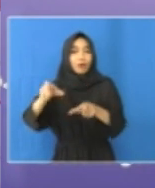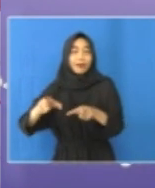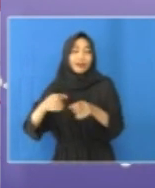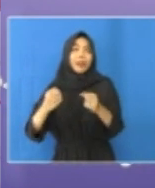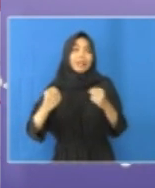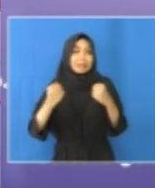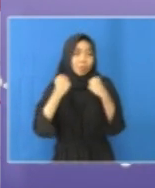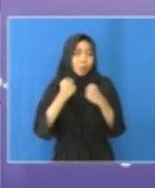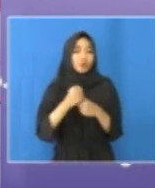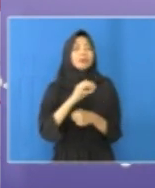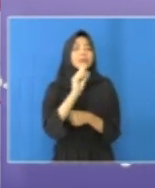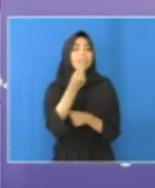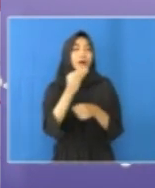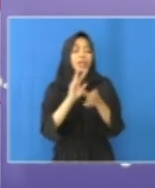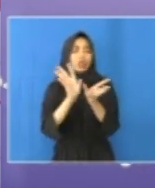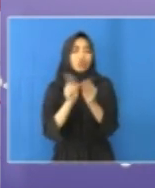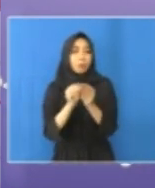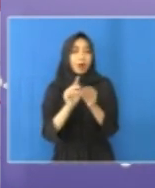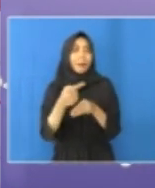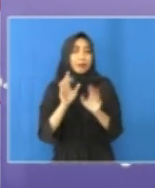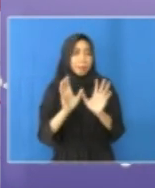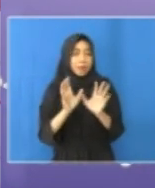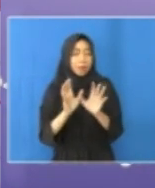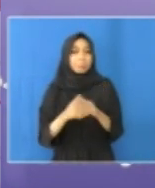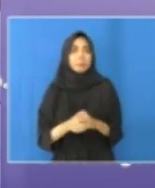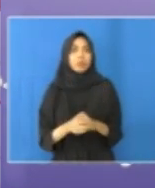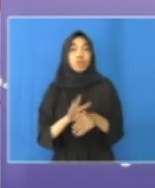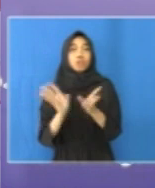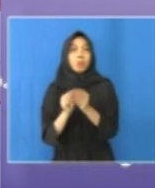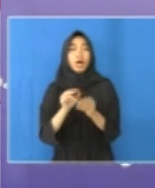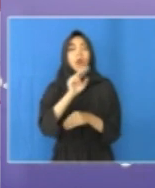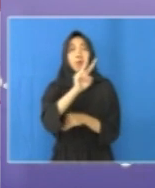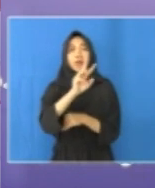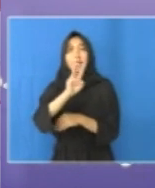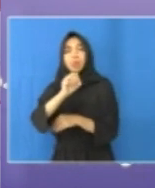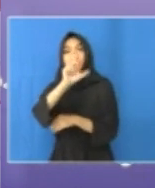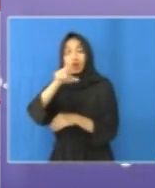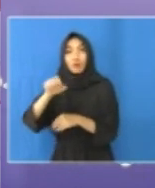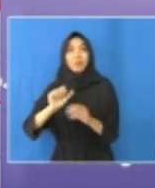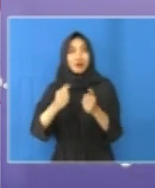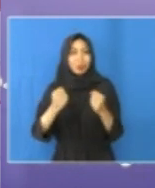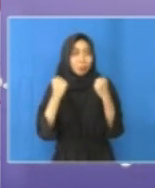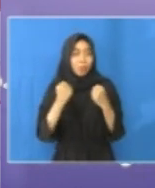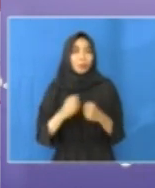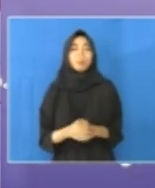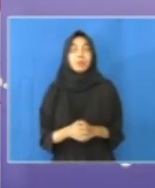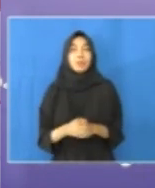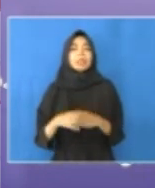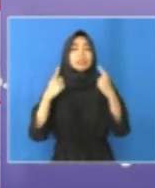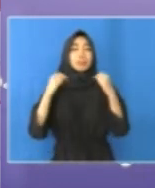berada di DKI Jakarta yang paling banyak 230 orang Jawa